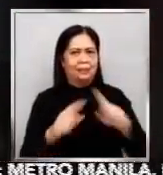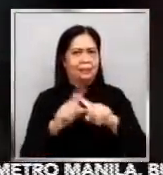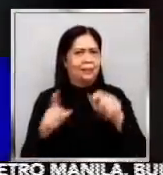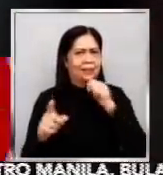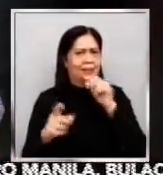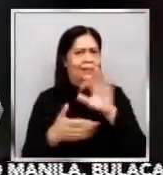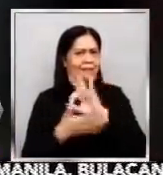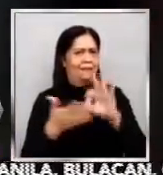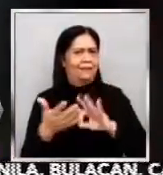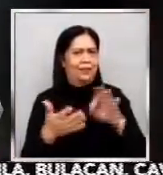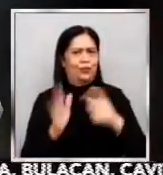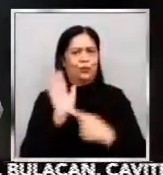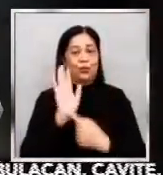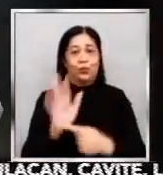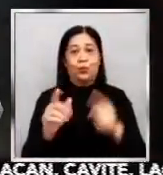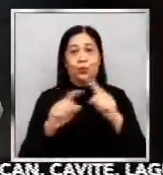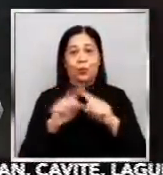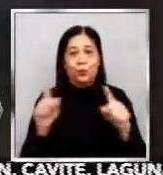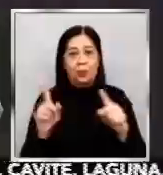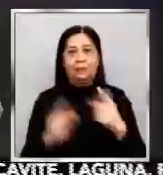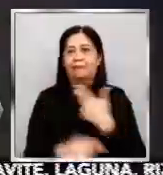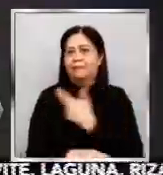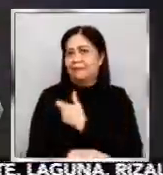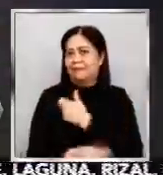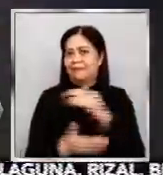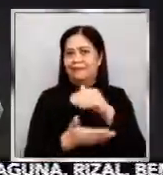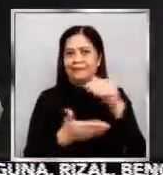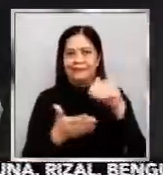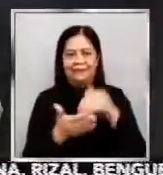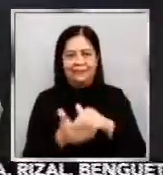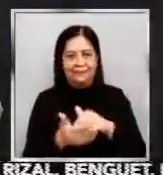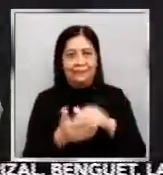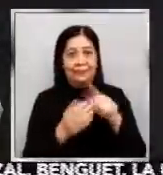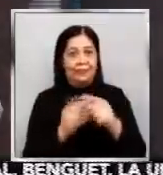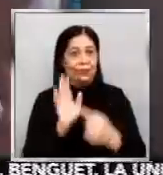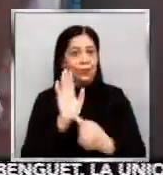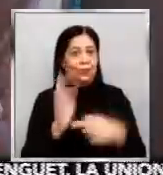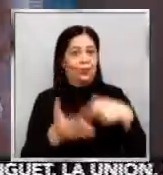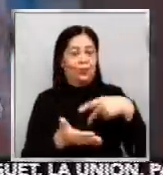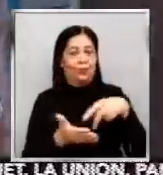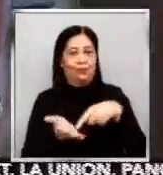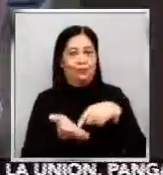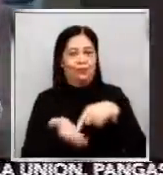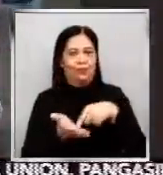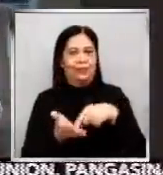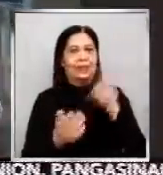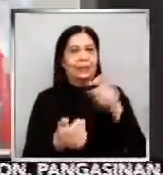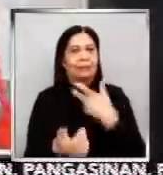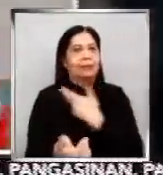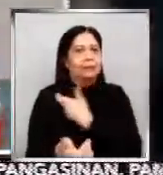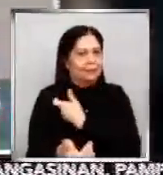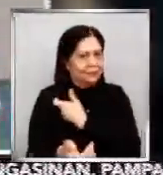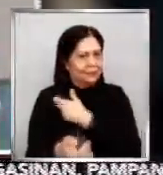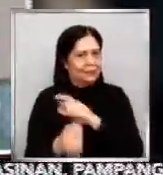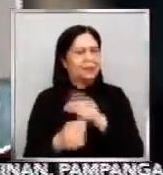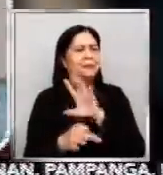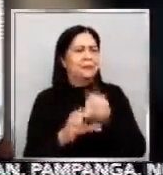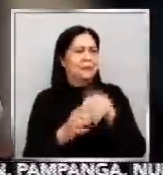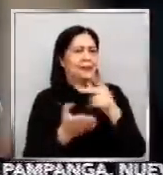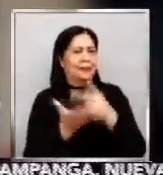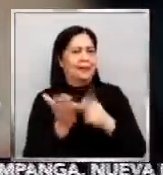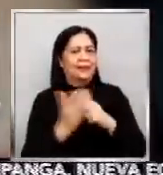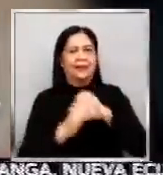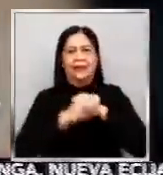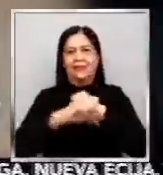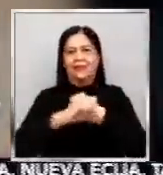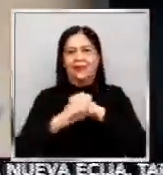kundi vaccination center. Ang rampadora, magpapabakuna pala. Bahagi raw ito na advocacy ni Fern para